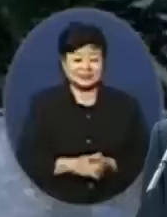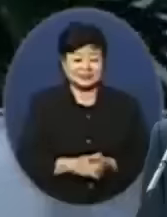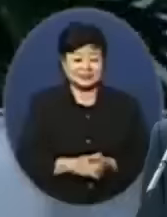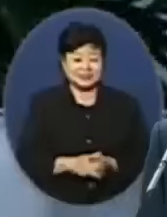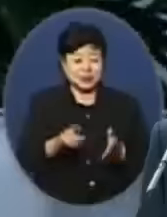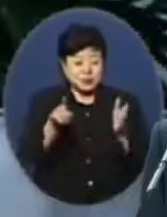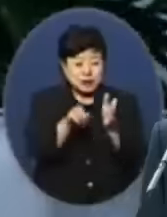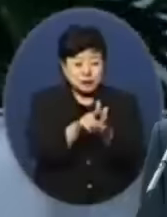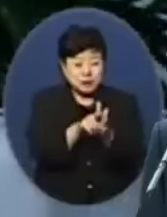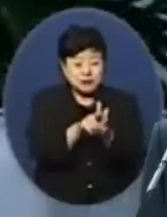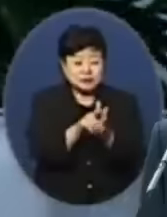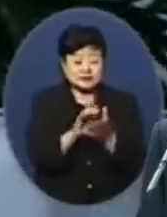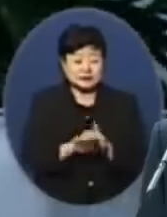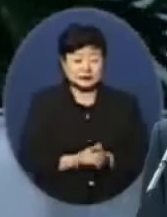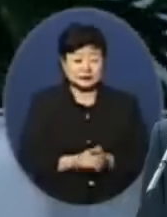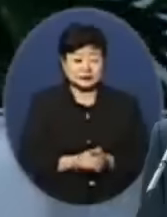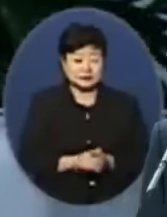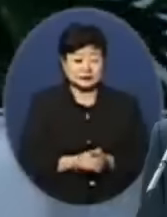믿음이